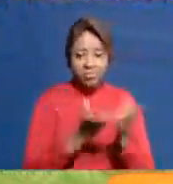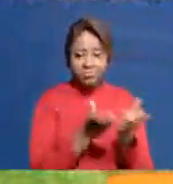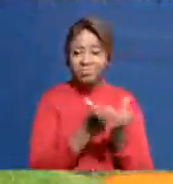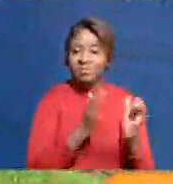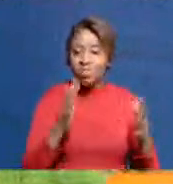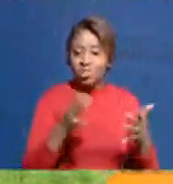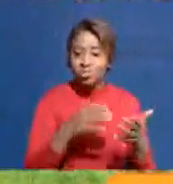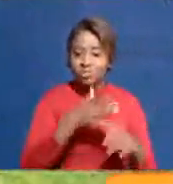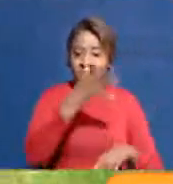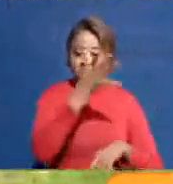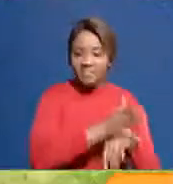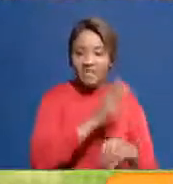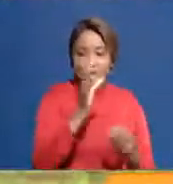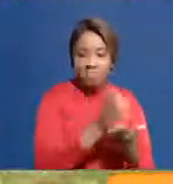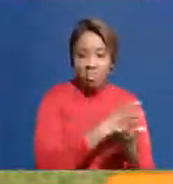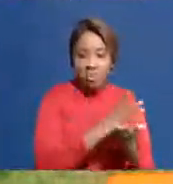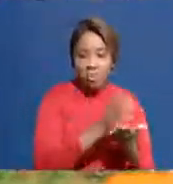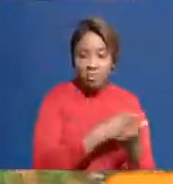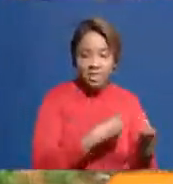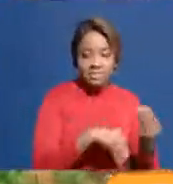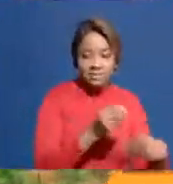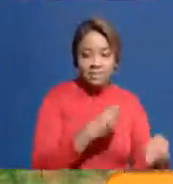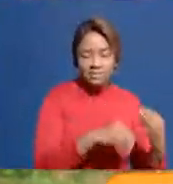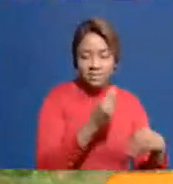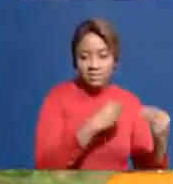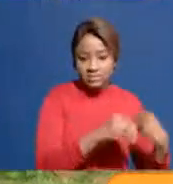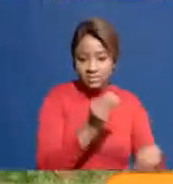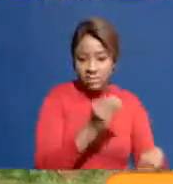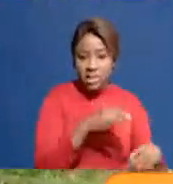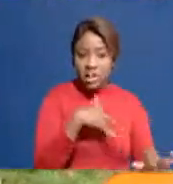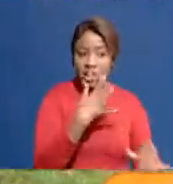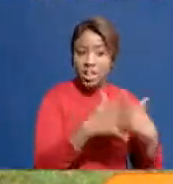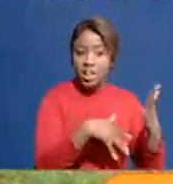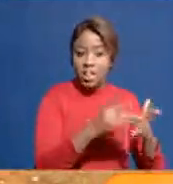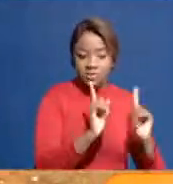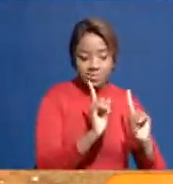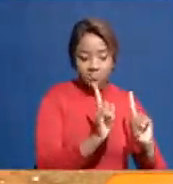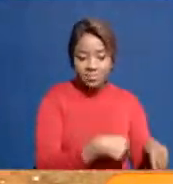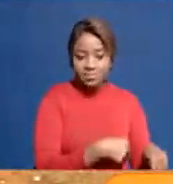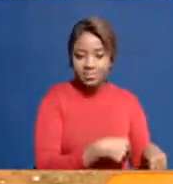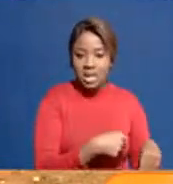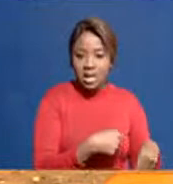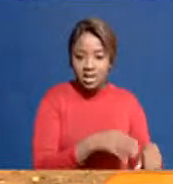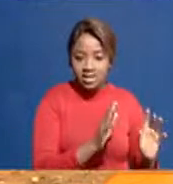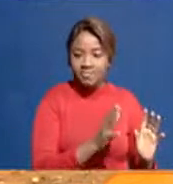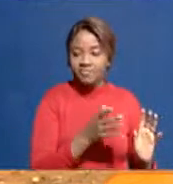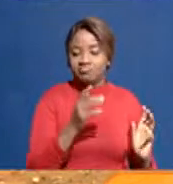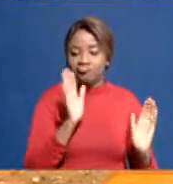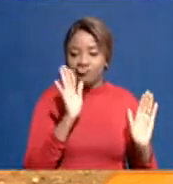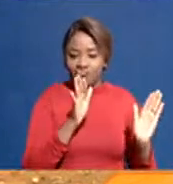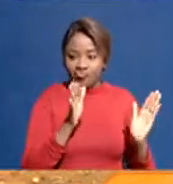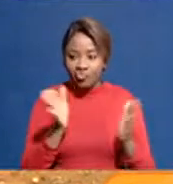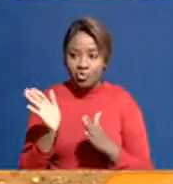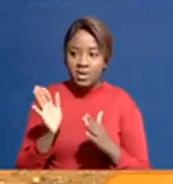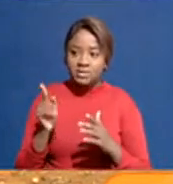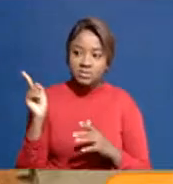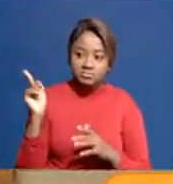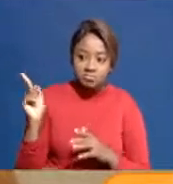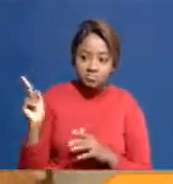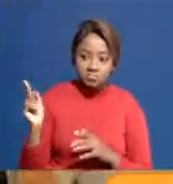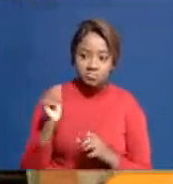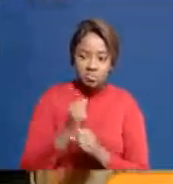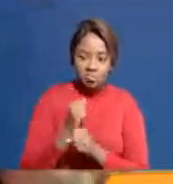ya pombe haramu kabla ya kugeuka na kuasi biashara hiyo. Tangia atoke katika kituo cha kurekebisha tabia